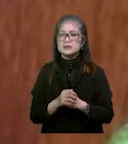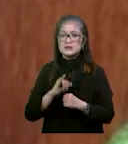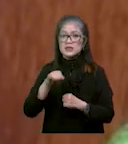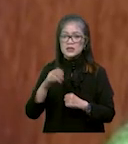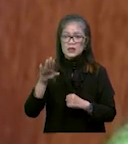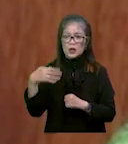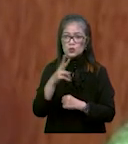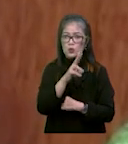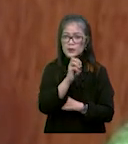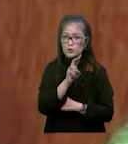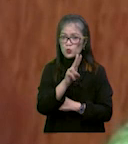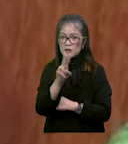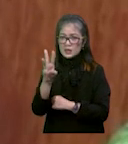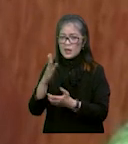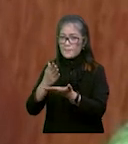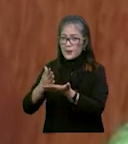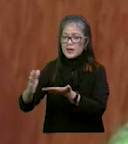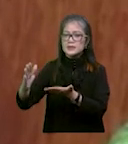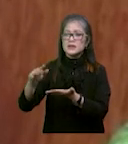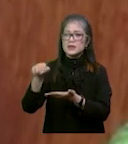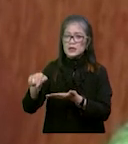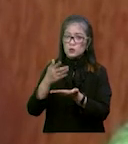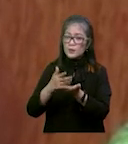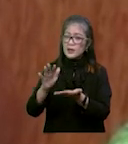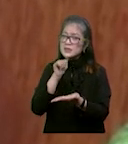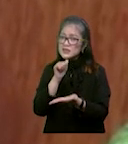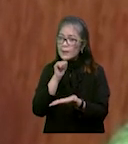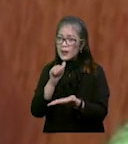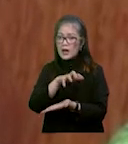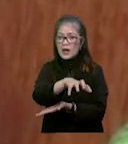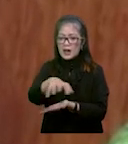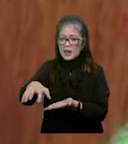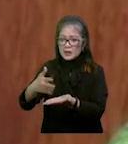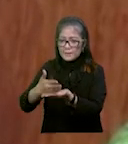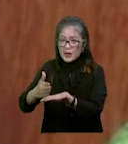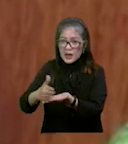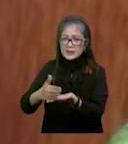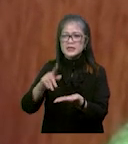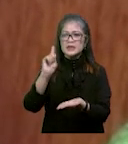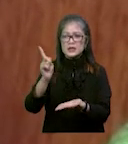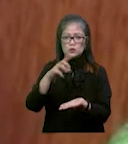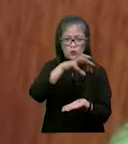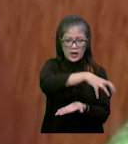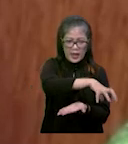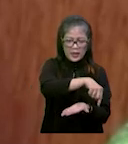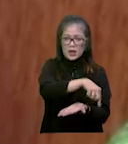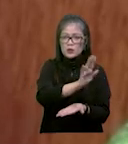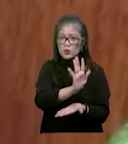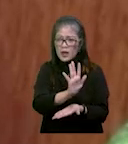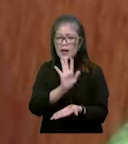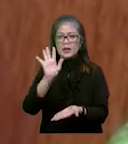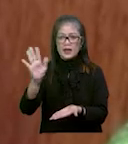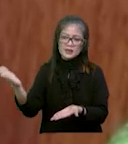ini dimana bagi hasil itu juga diberikan kepada daerah yang berbatasan bukan hanya daerah penghasil nanti misalkan ya Pak ya